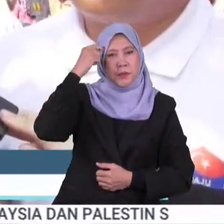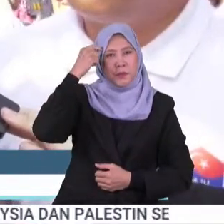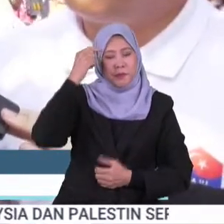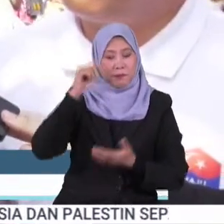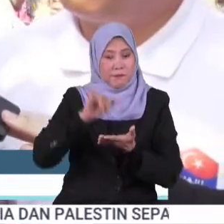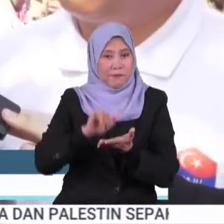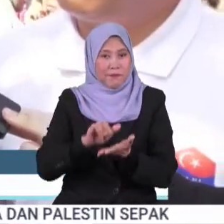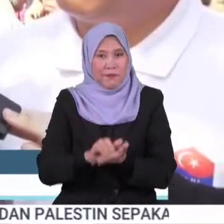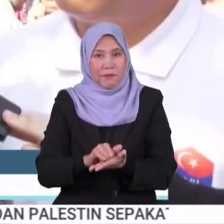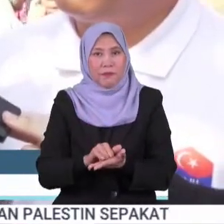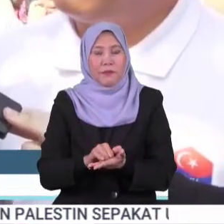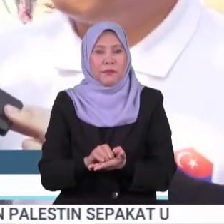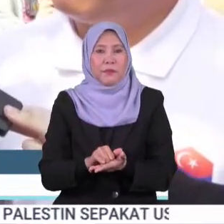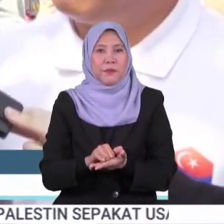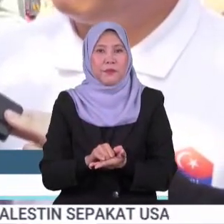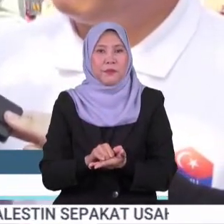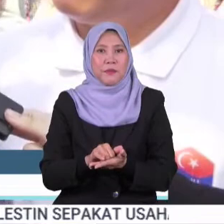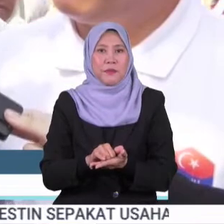tidak akan